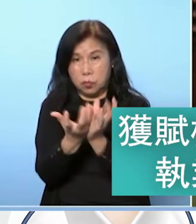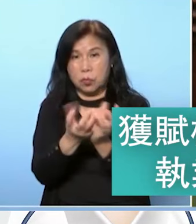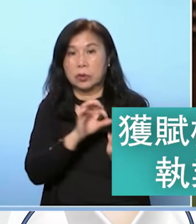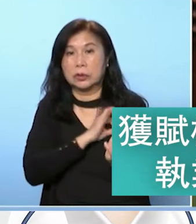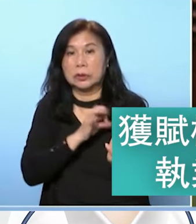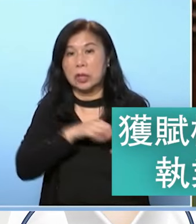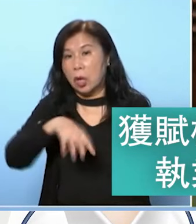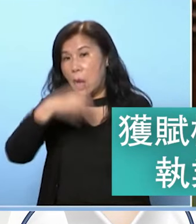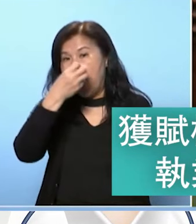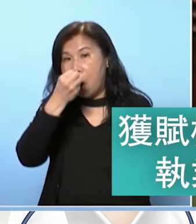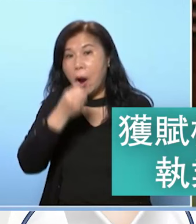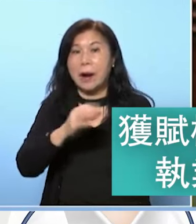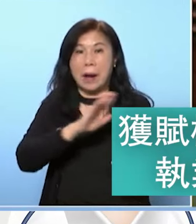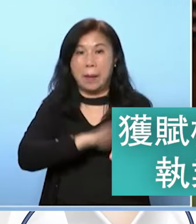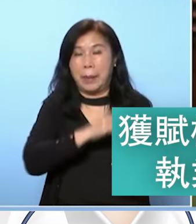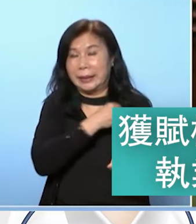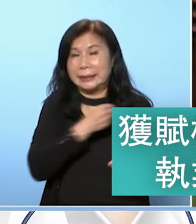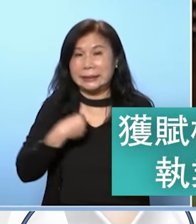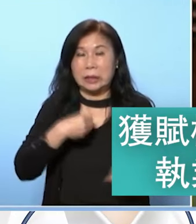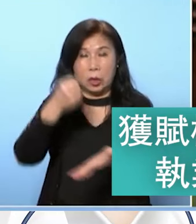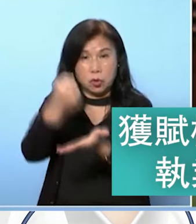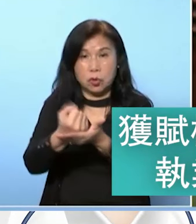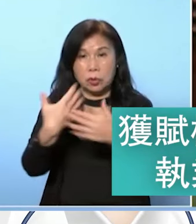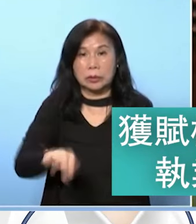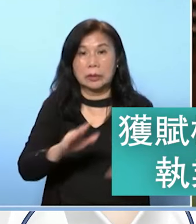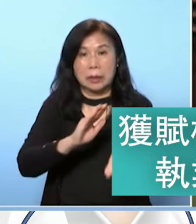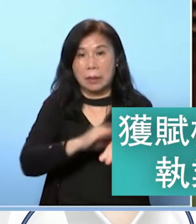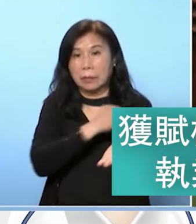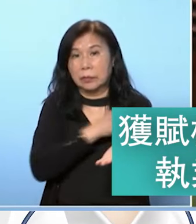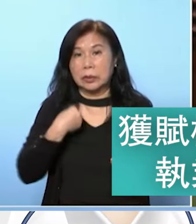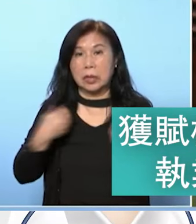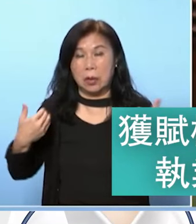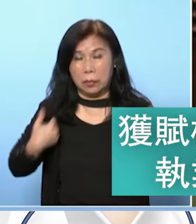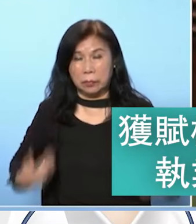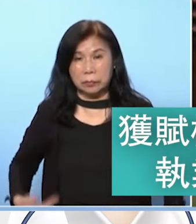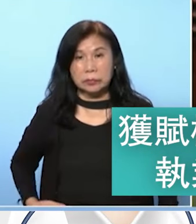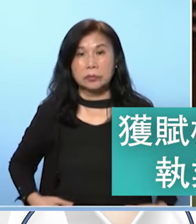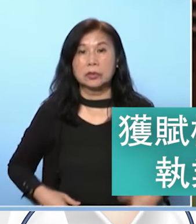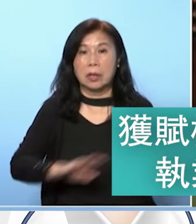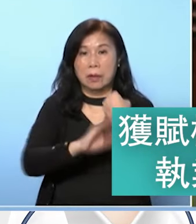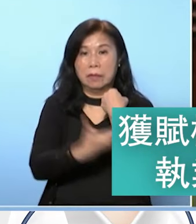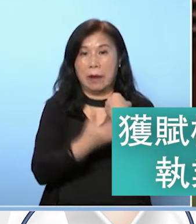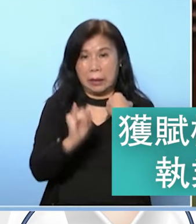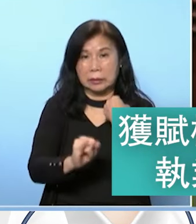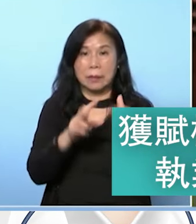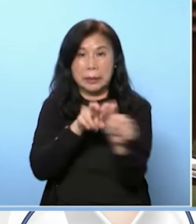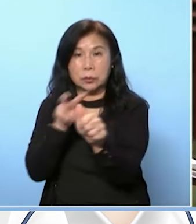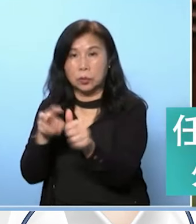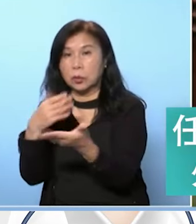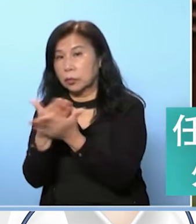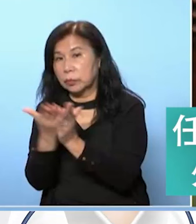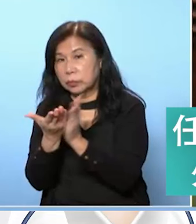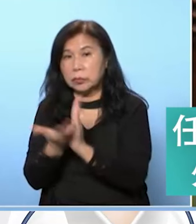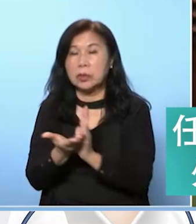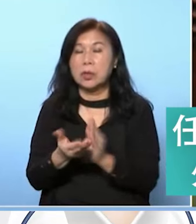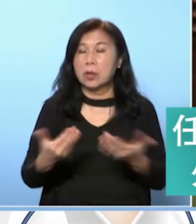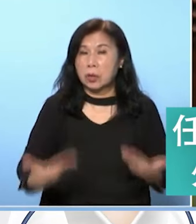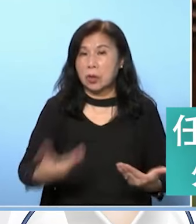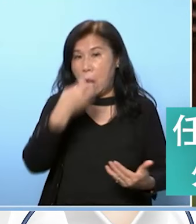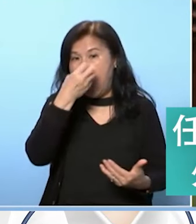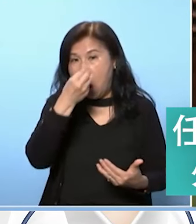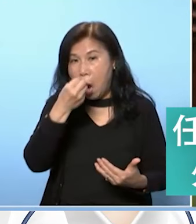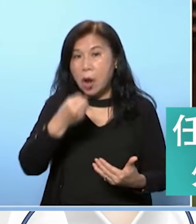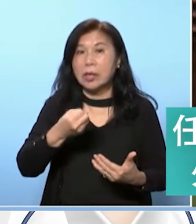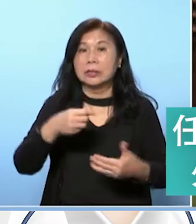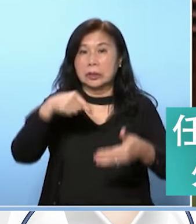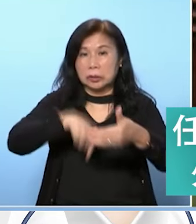是處理本港執業醫生的註冊、執業資格試及紀律規管等的事宜。任何有意在本港從